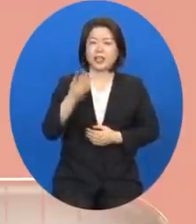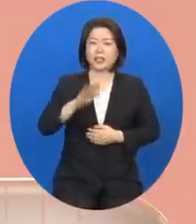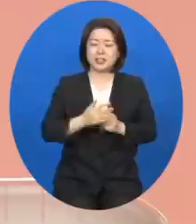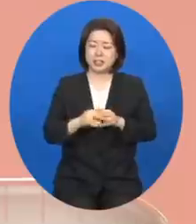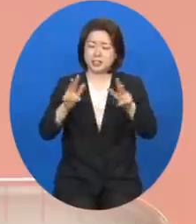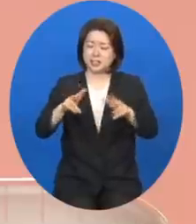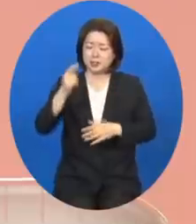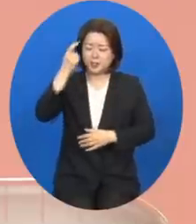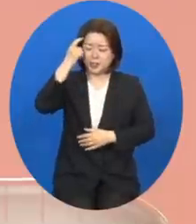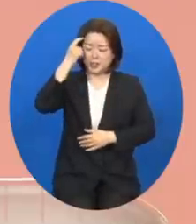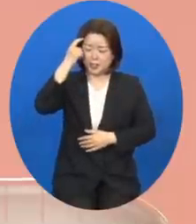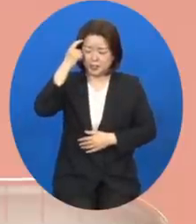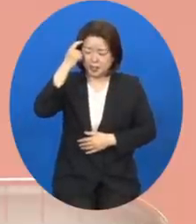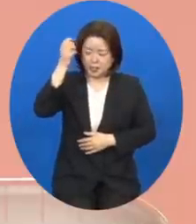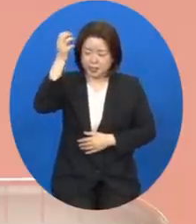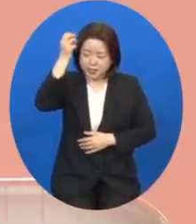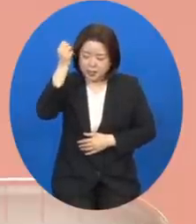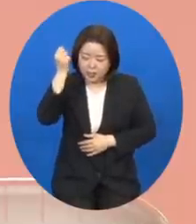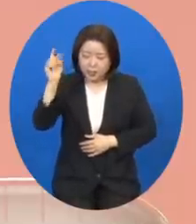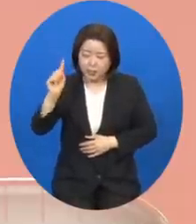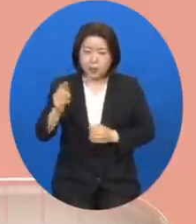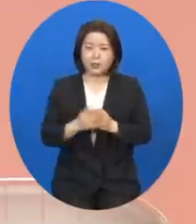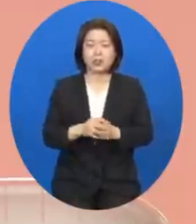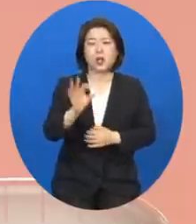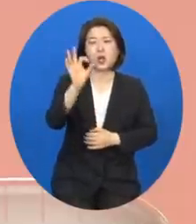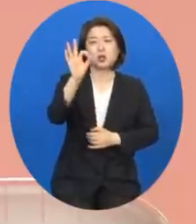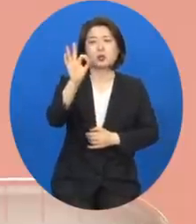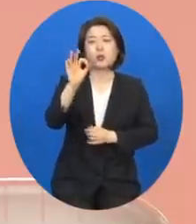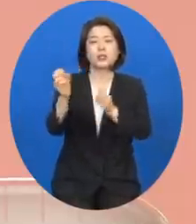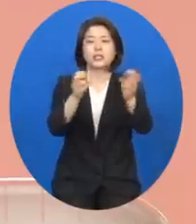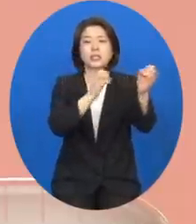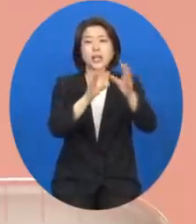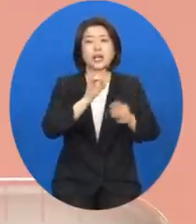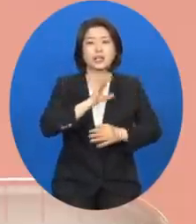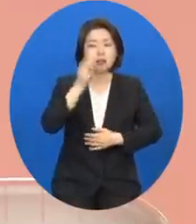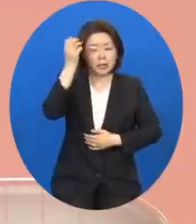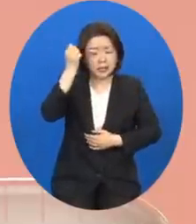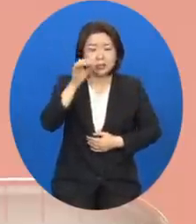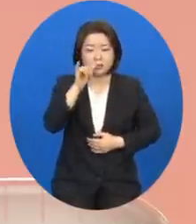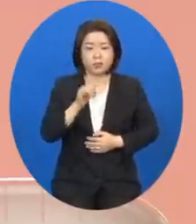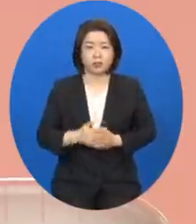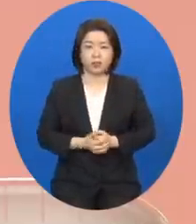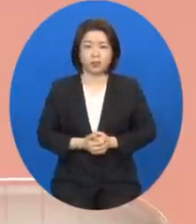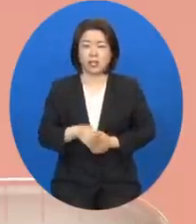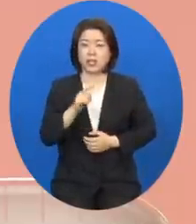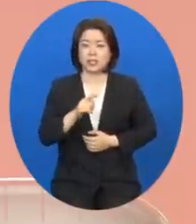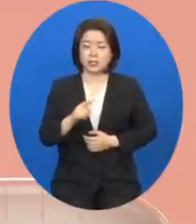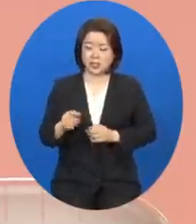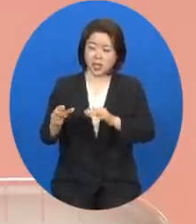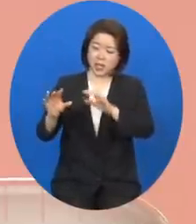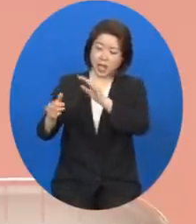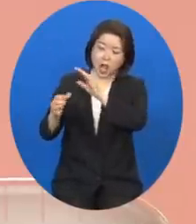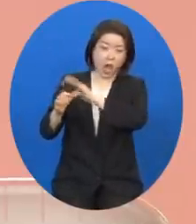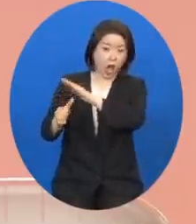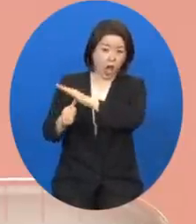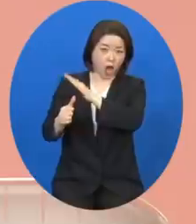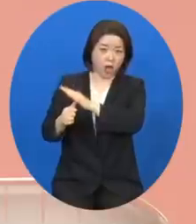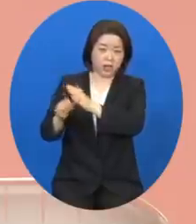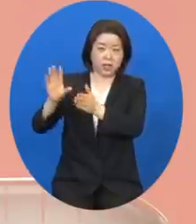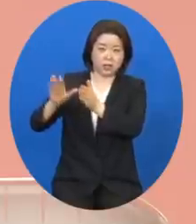지금 제 기억 속에는 돈 이야기 한 것밖에 기억이 안 나요. 그게 어린아이들이 받은